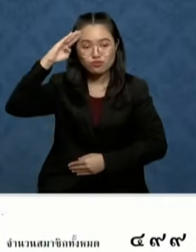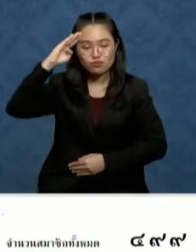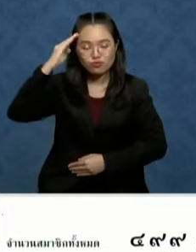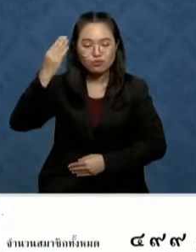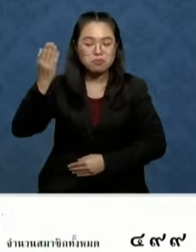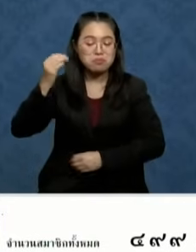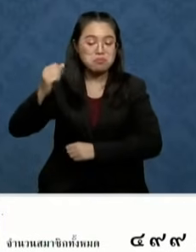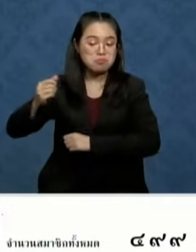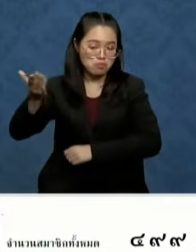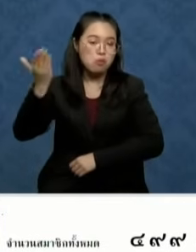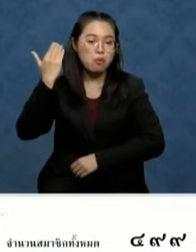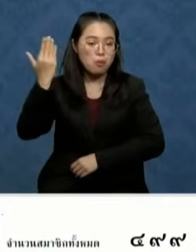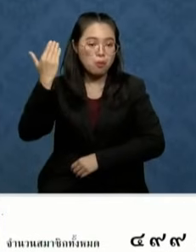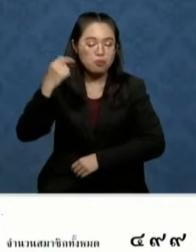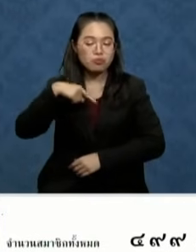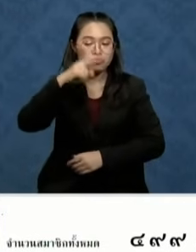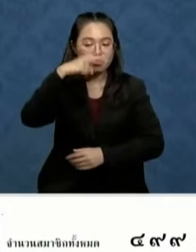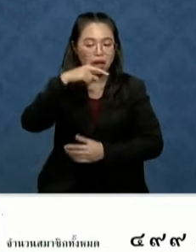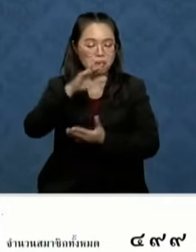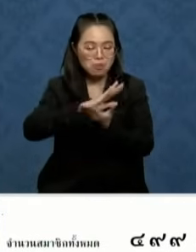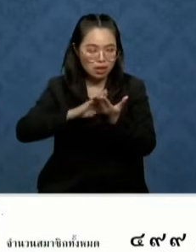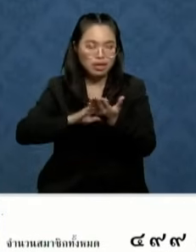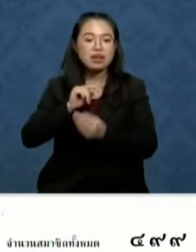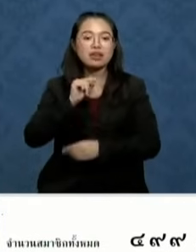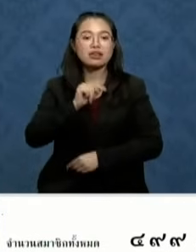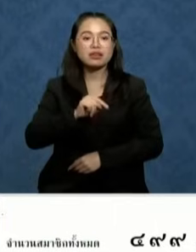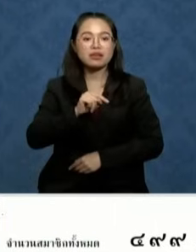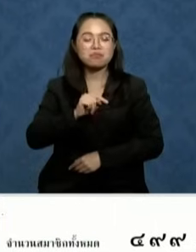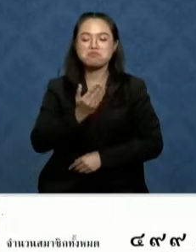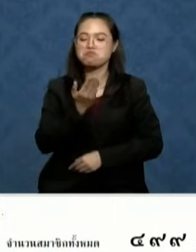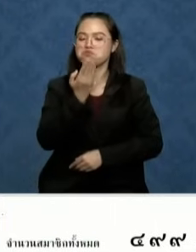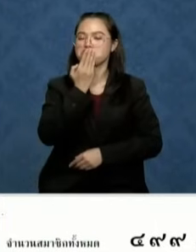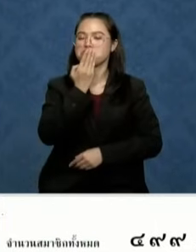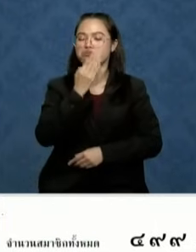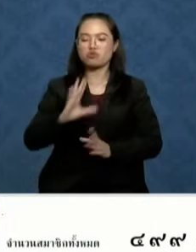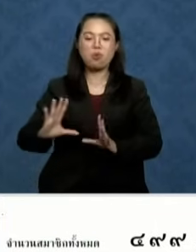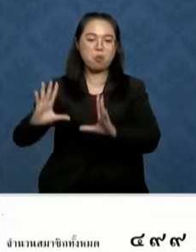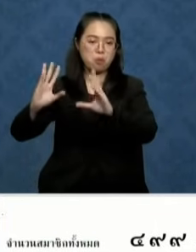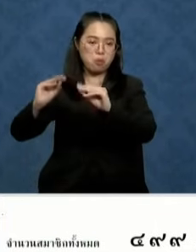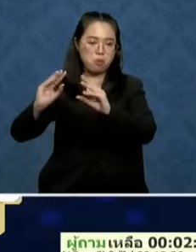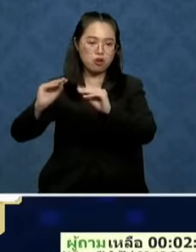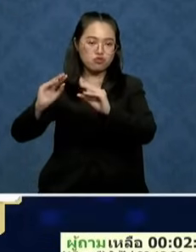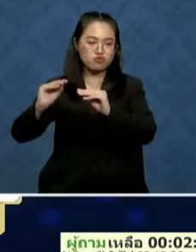าประเทศไทยของเราก็เคยงดออกเสียงให้กับมติที่ประชุมสมัชชา